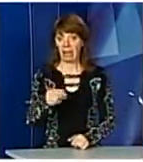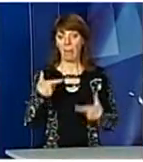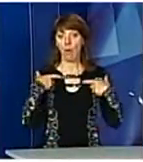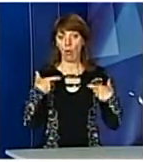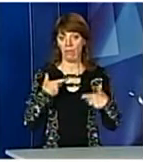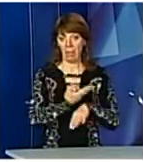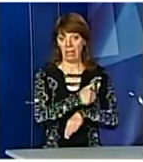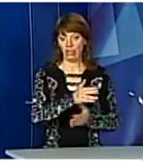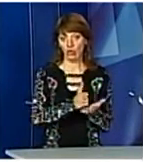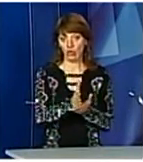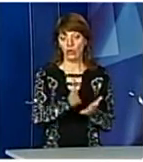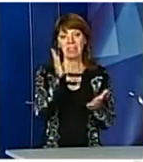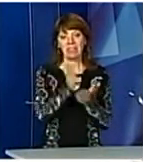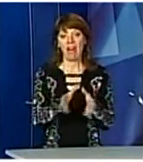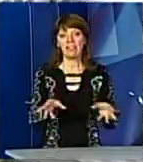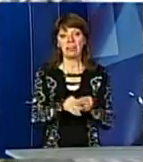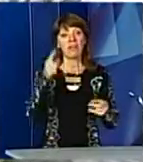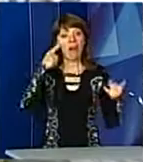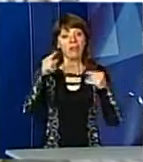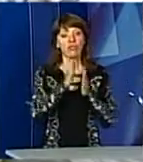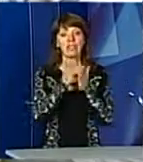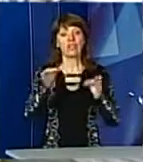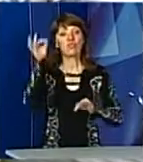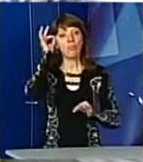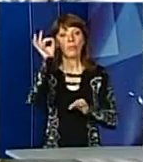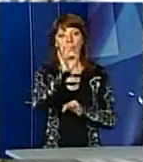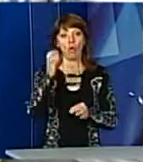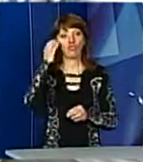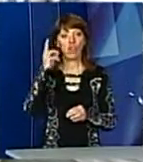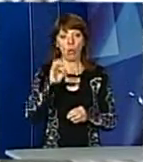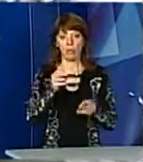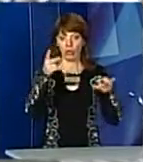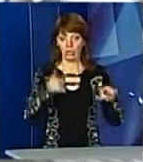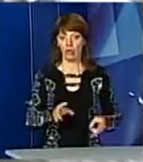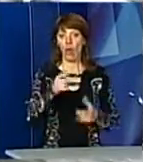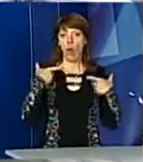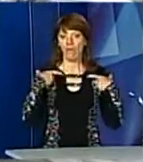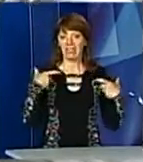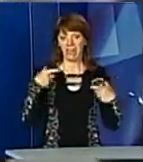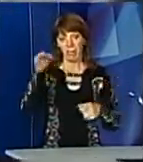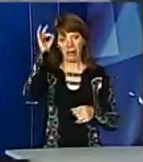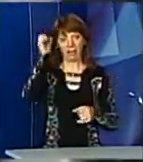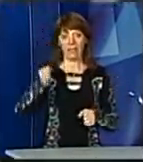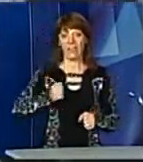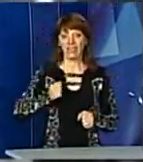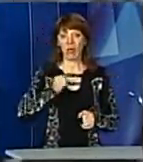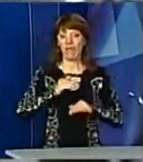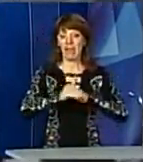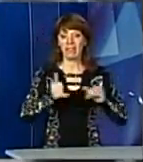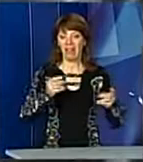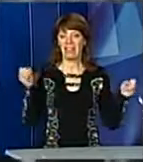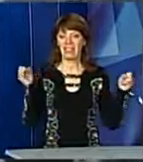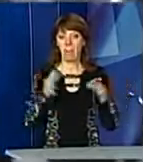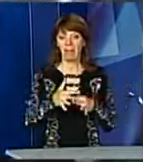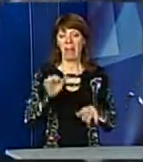медичної служби теж став співавтором книги споменів про Чорнобильську трагедію. Офіцер пригадує, військових викликали на